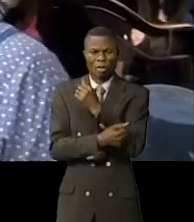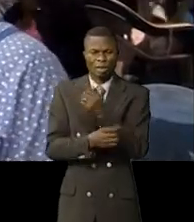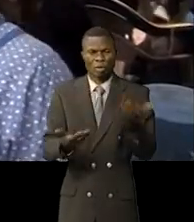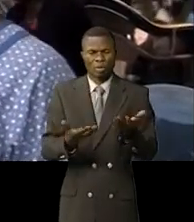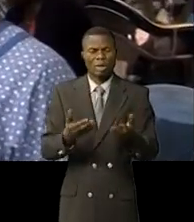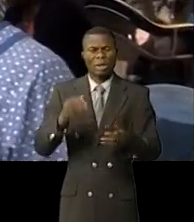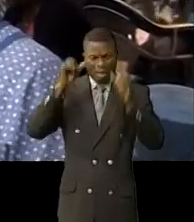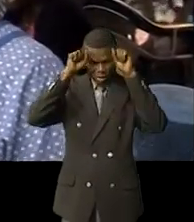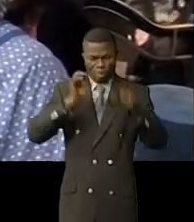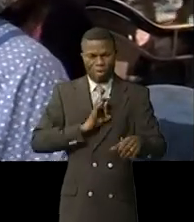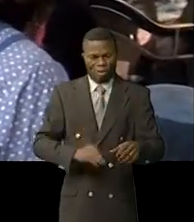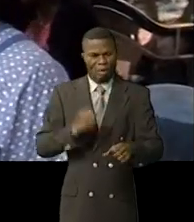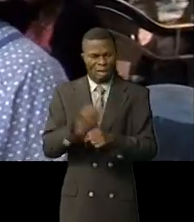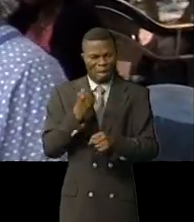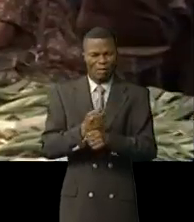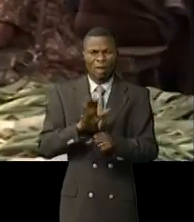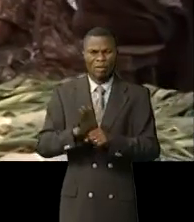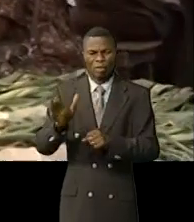l'État.